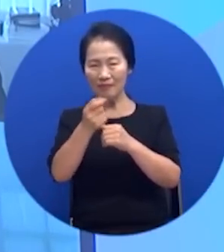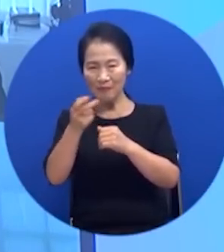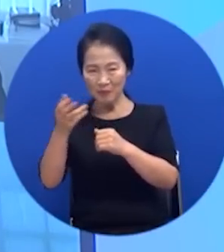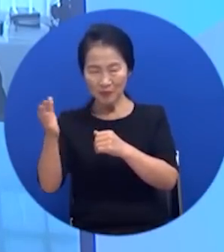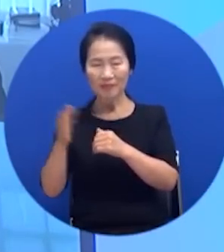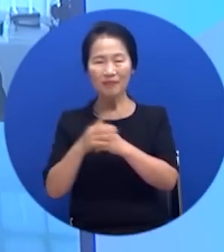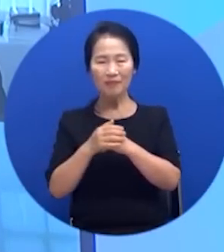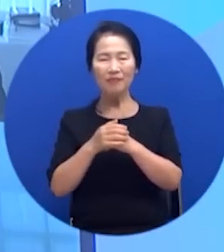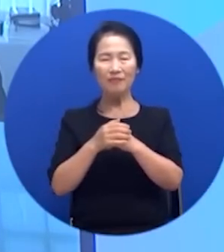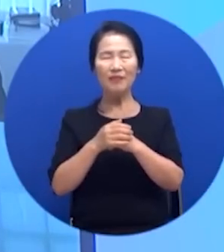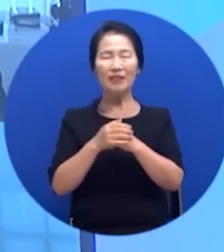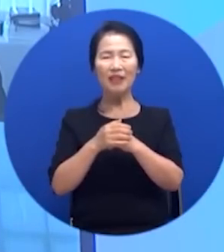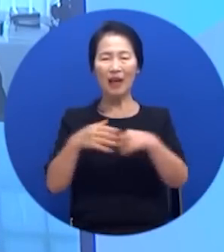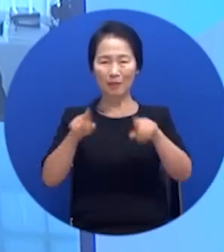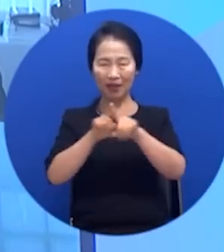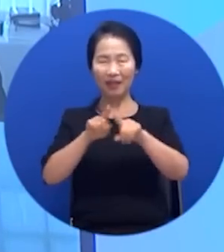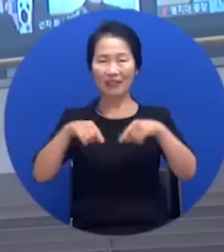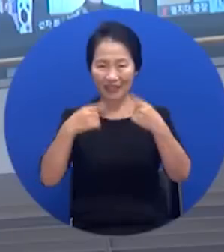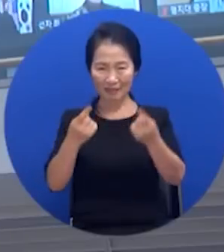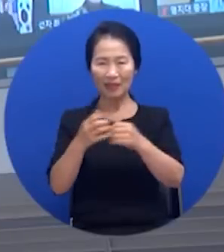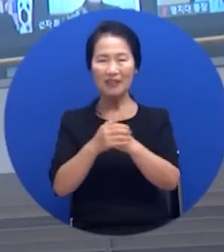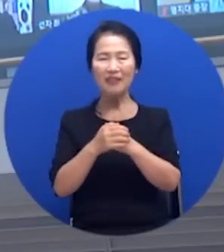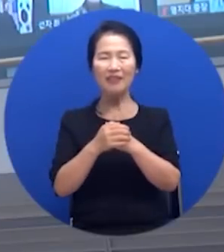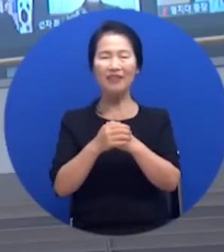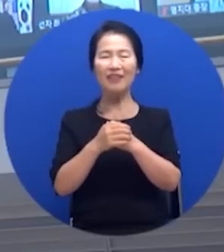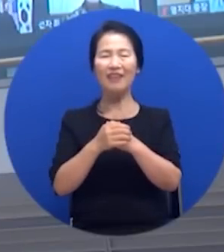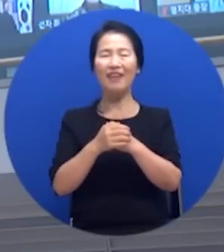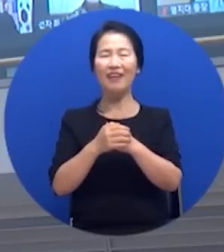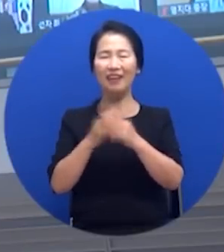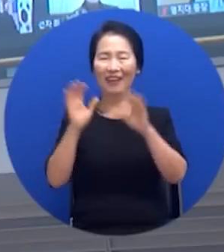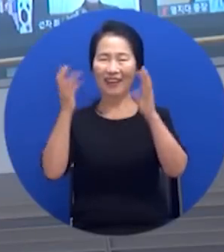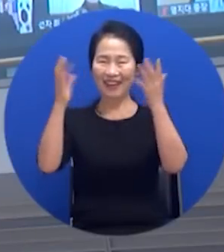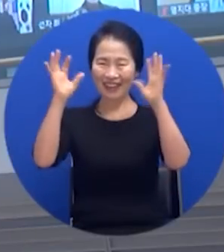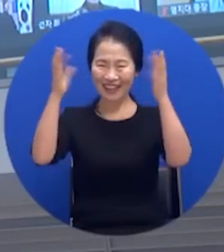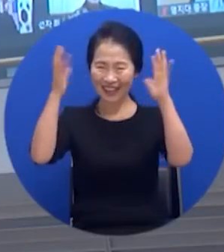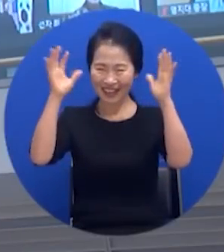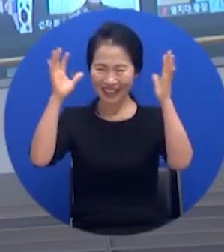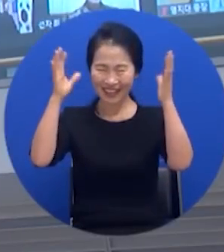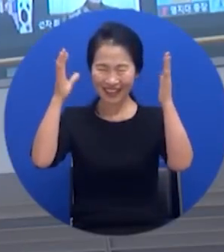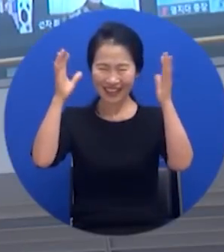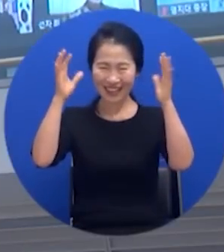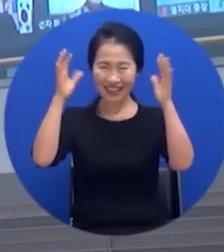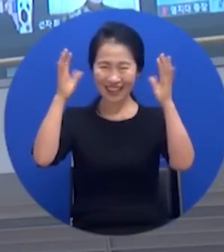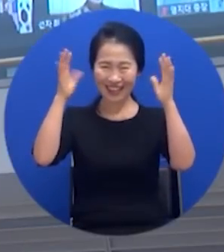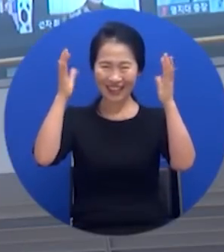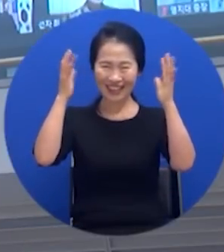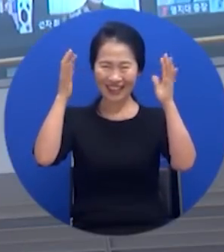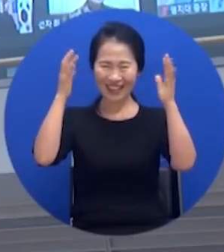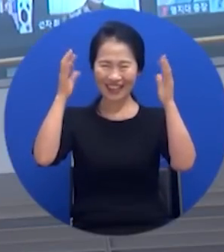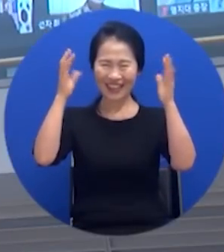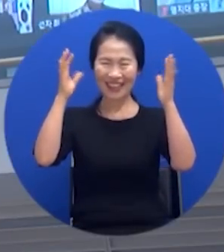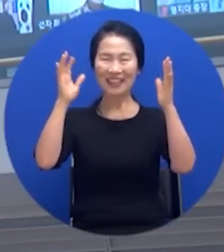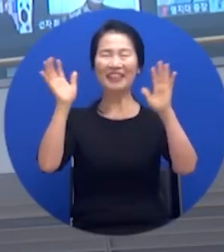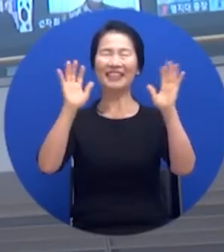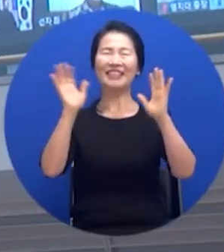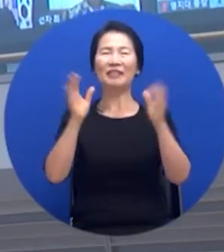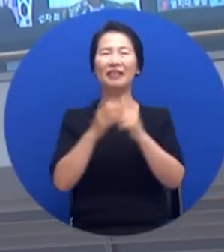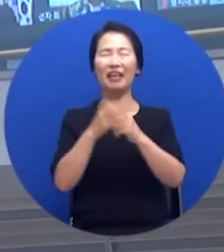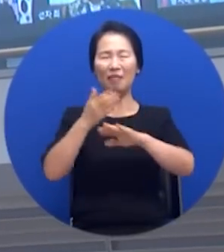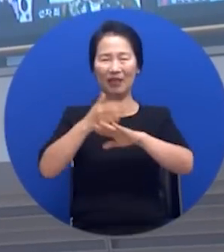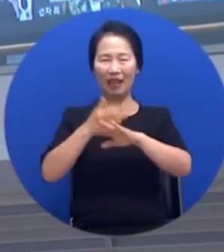김철영 목사님, 여러분들이 이렇게 보시는데 국내에 참석하신 여러분도 한번 통성 흔들어 주세요. 네, 감사합니다. 네,